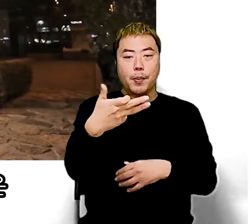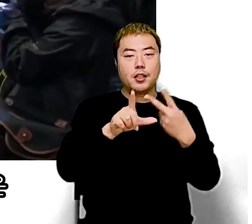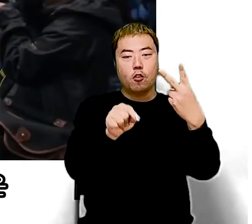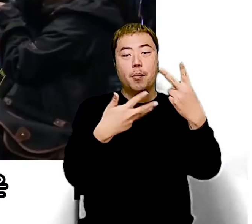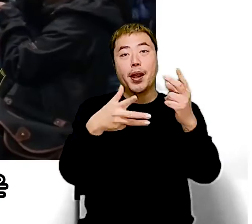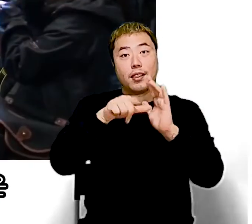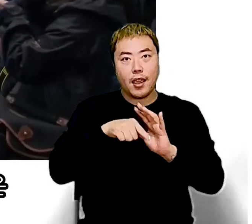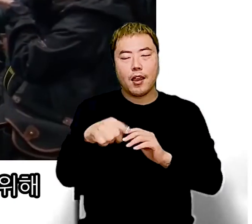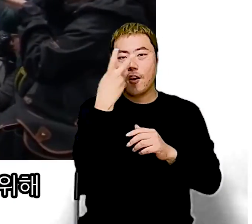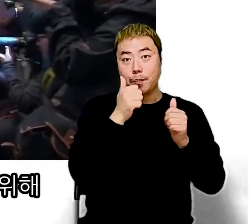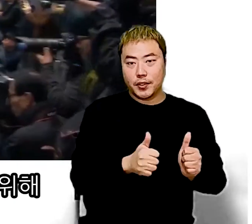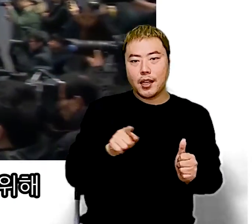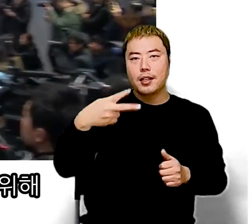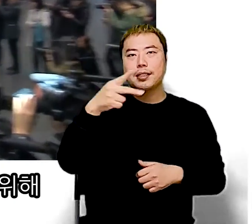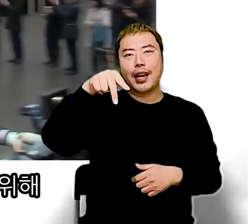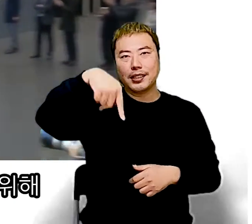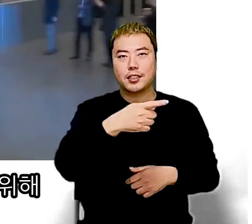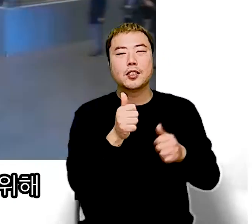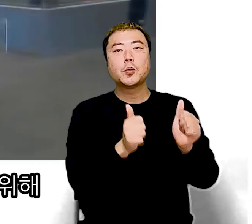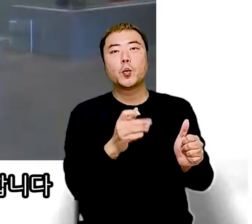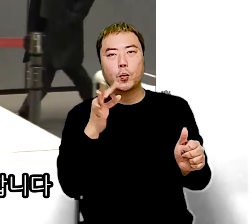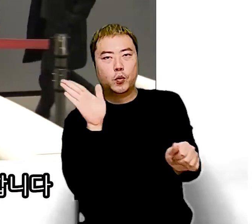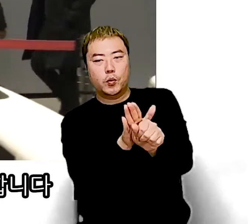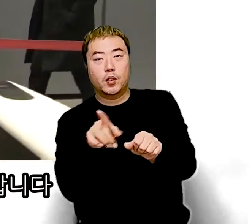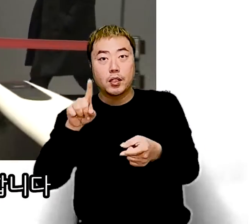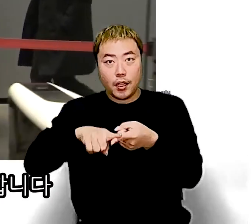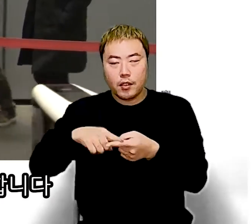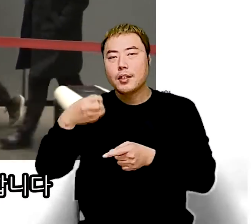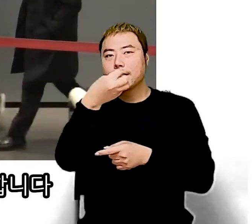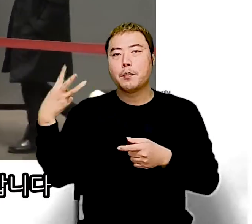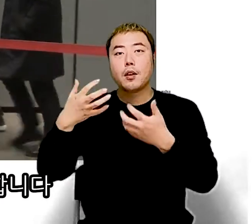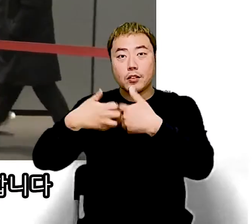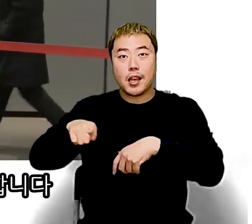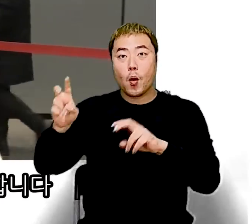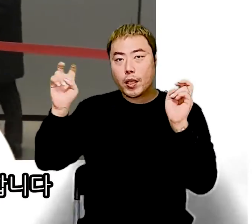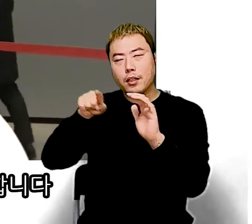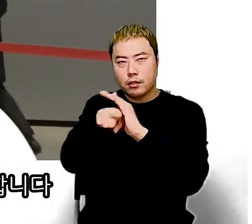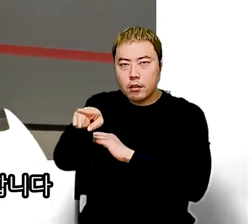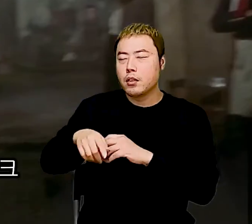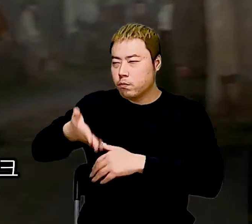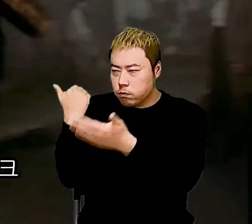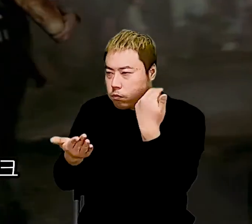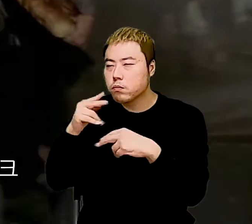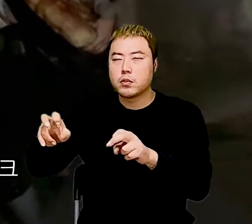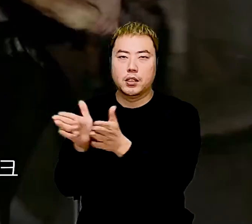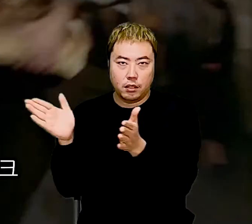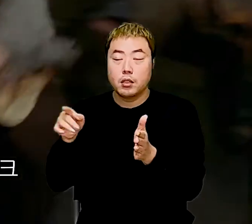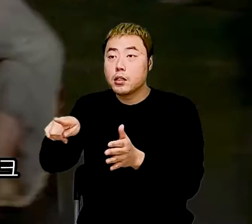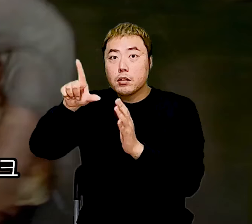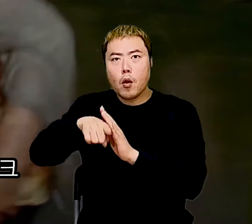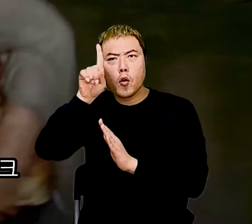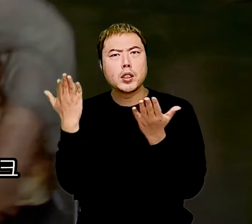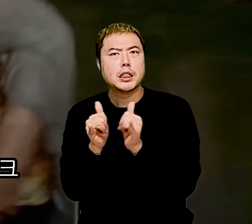2월 8일 검찰은 다스 소송비 대납 수사를 위해 삼성전자 사옥을 압수수색합니다. 이때 한